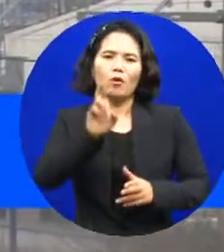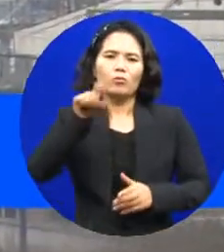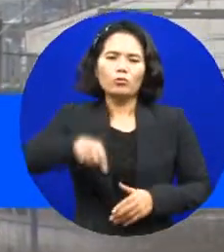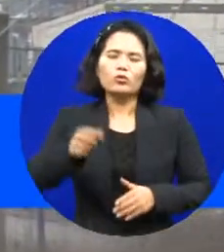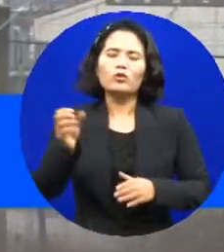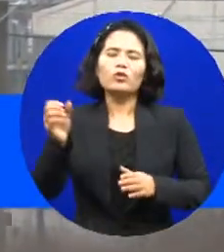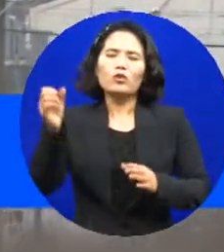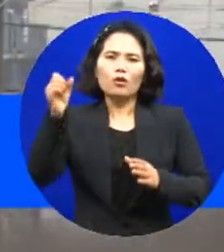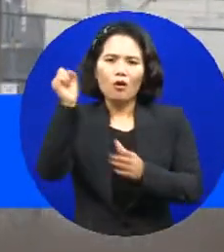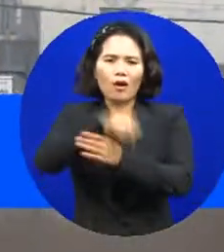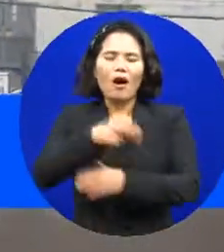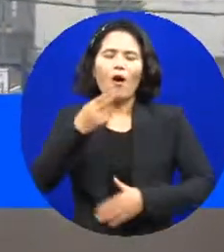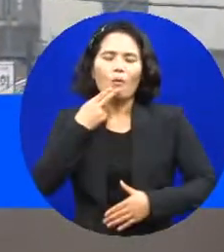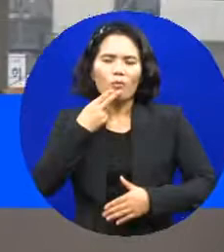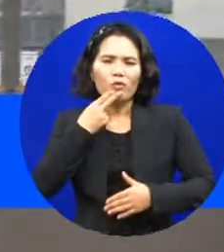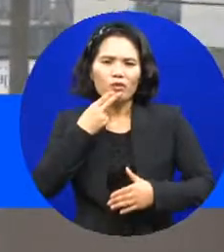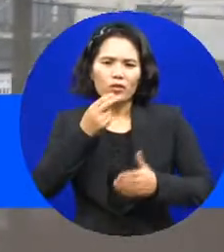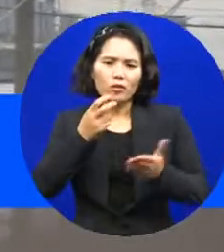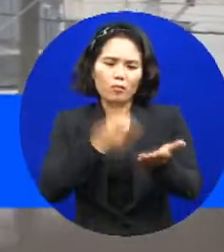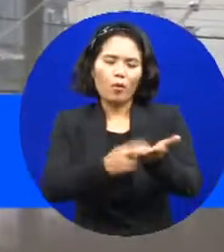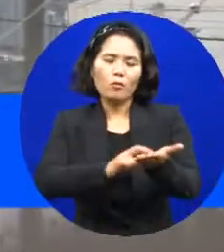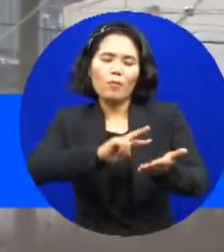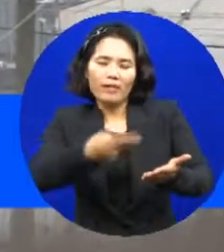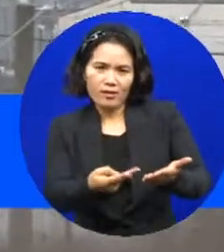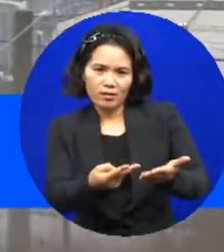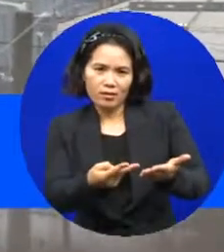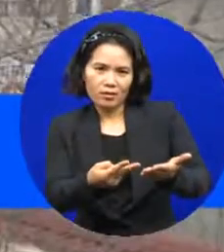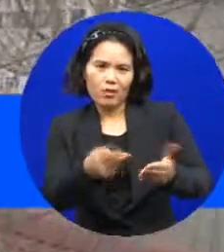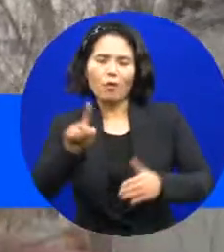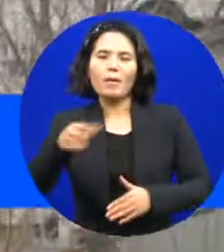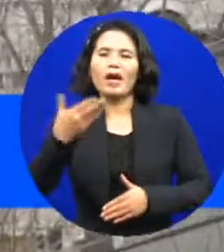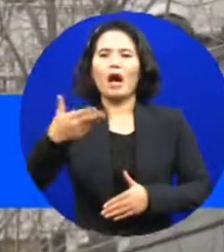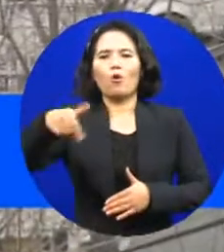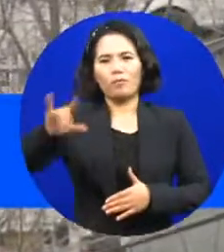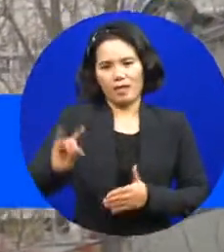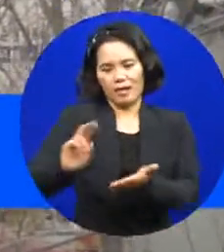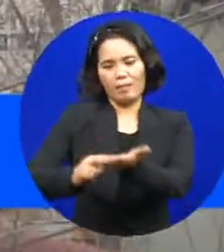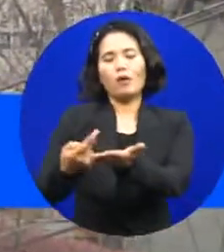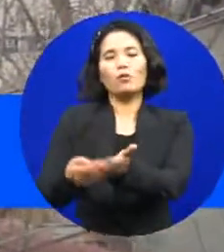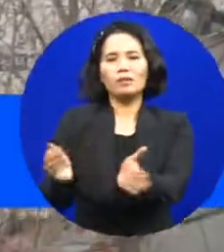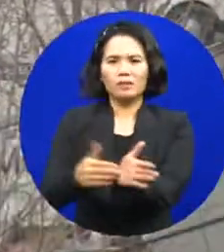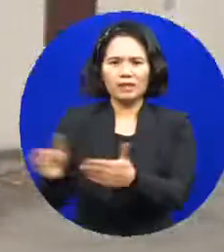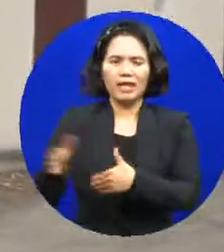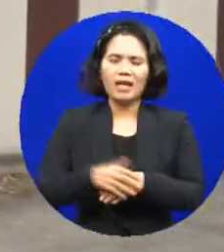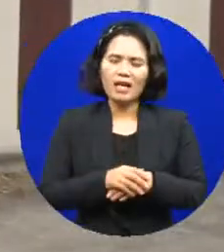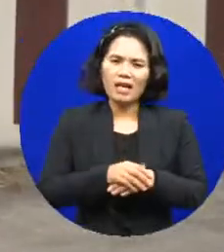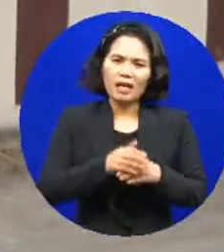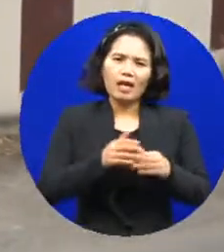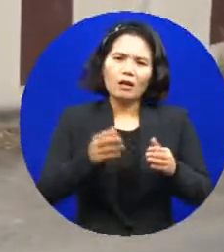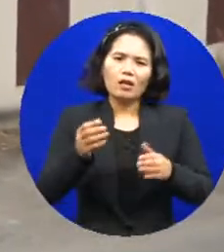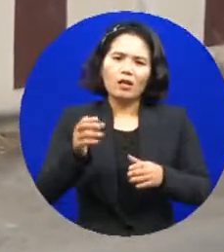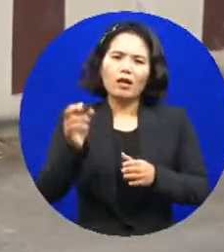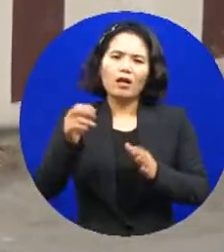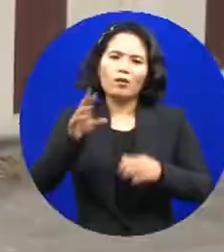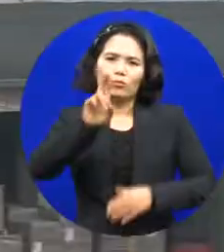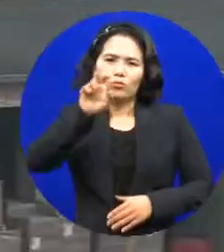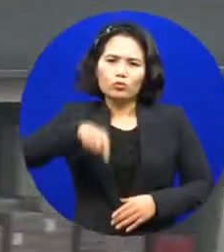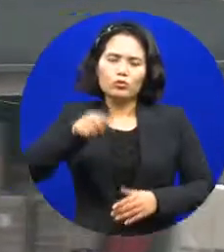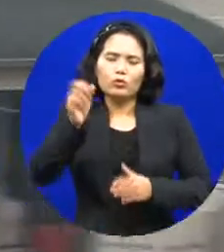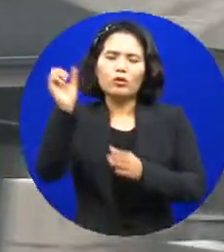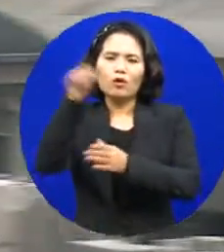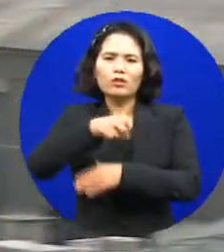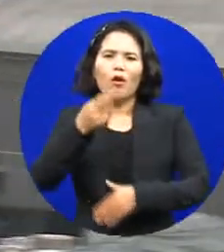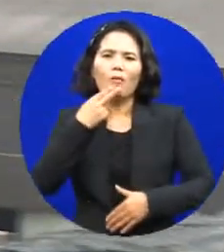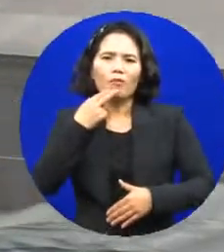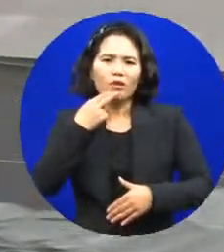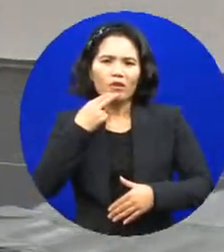무허가 건축물 양성화를 통해 109개 무허가 건축물을 양성화했습니다. 서인구 건축과는 산업시설 내 무허가